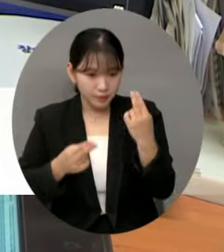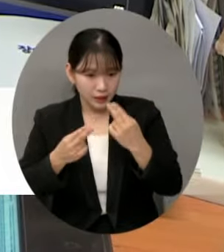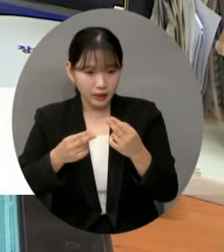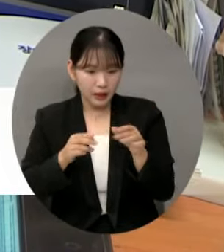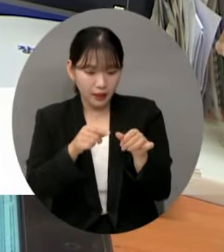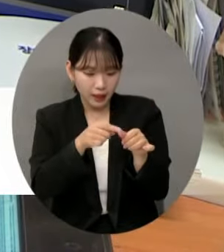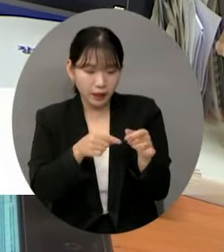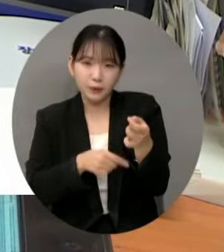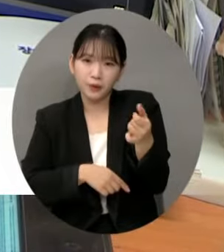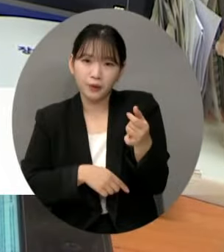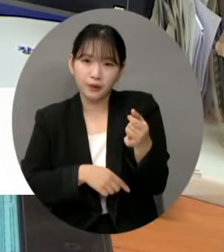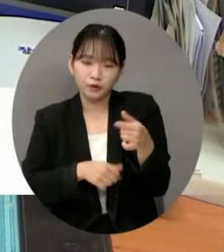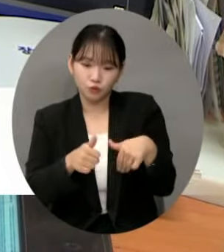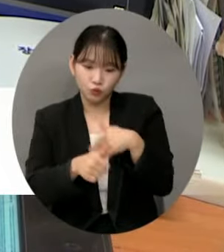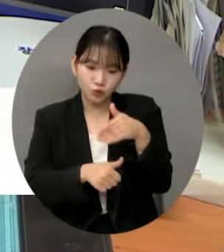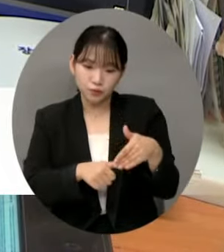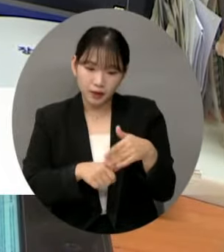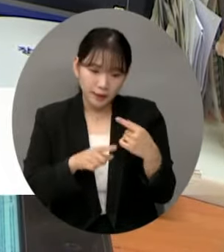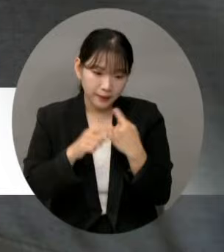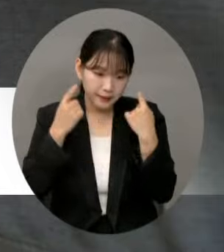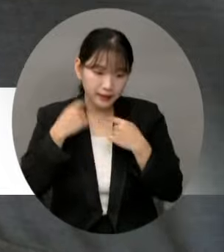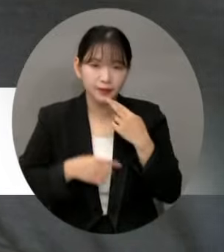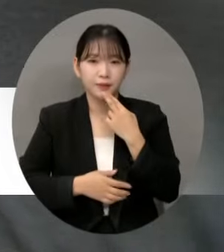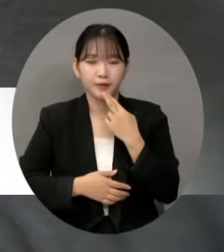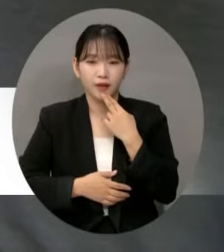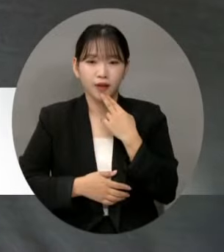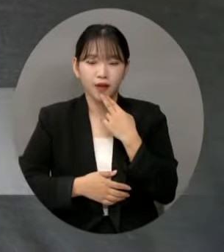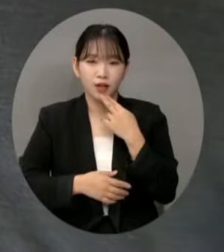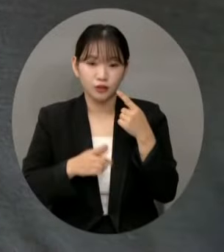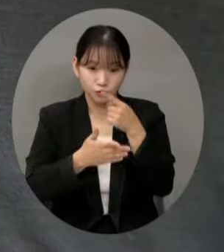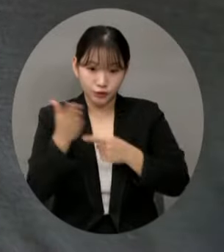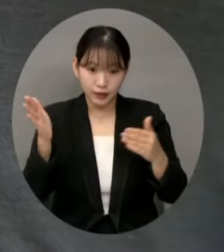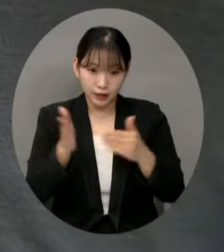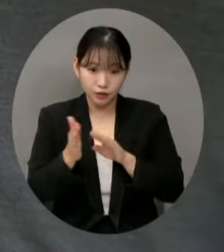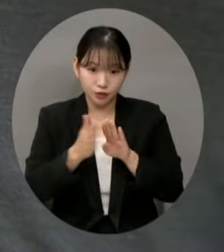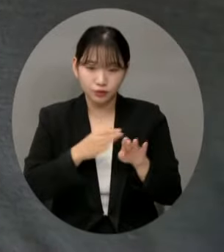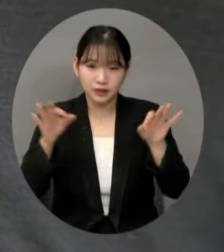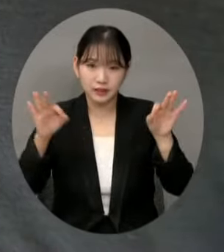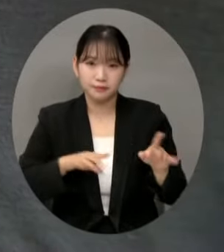작고 주변 조직 손상해 적고 수술후 회복 기간도 짧은 수술법입니다